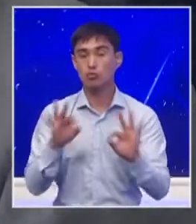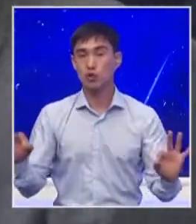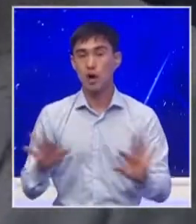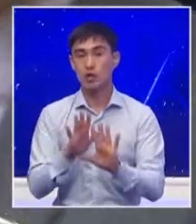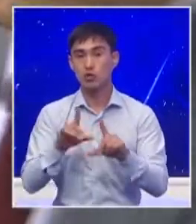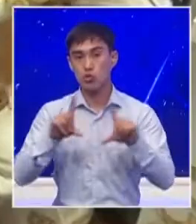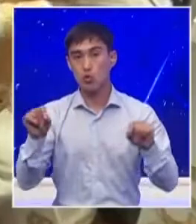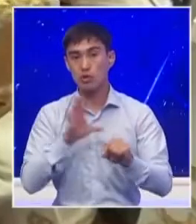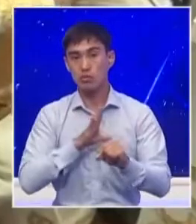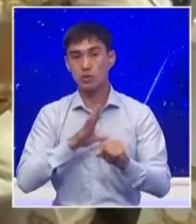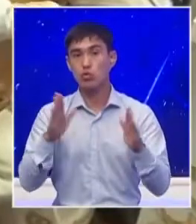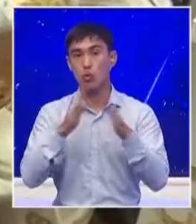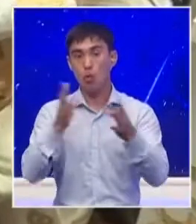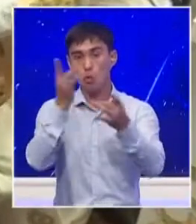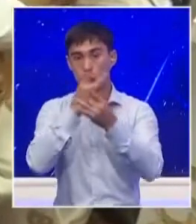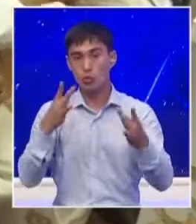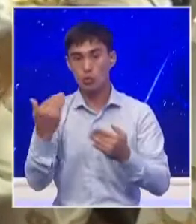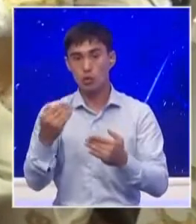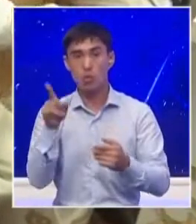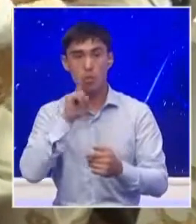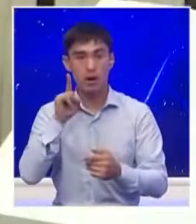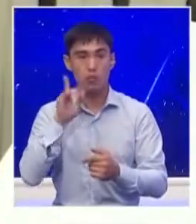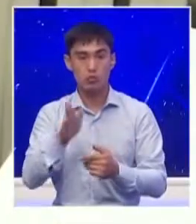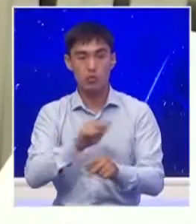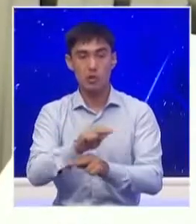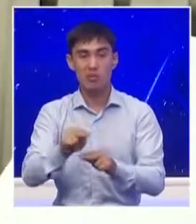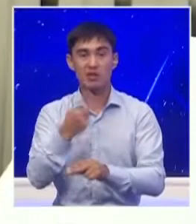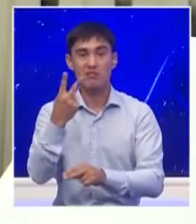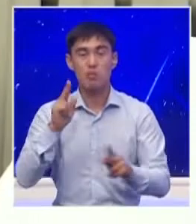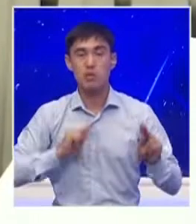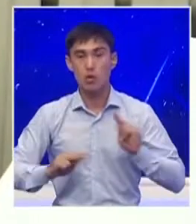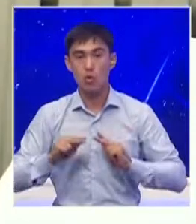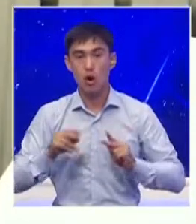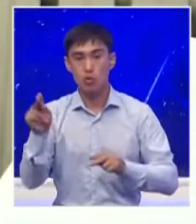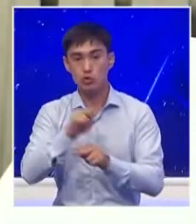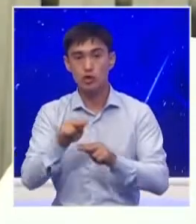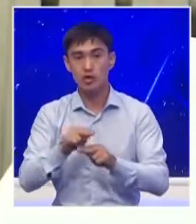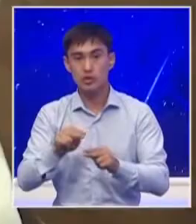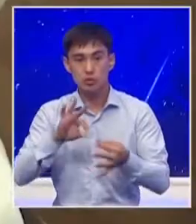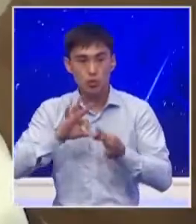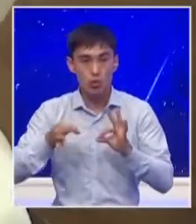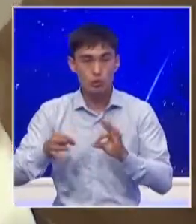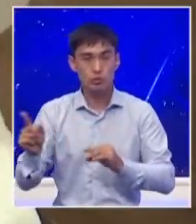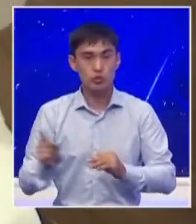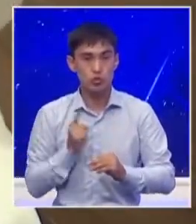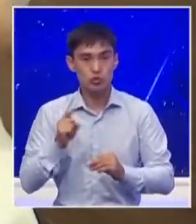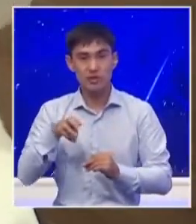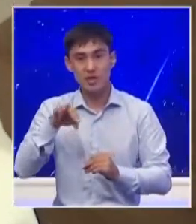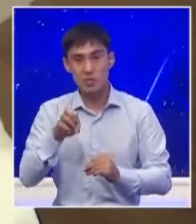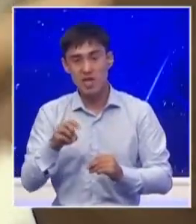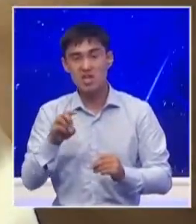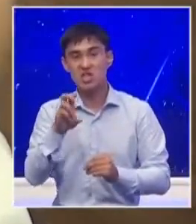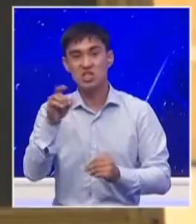расположилась на базе дома культуры пока ребята будут преподавать два педагога обучая их тонкостям искусство тюрьме и жорж и